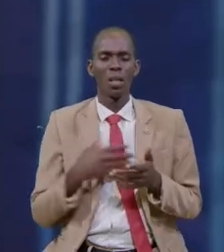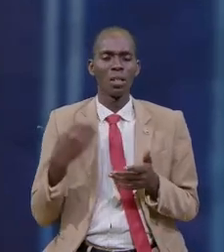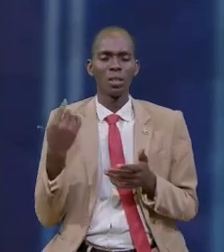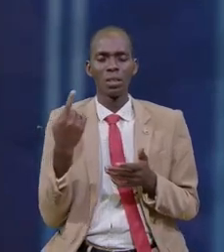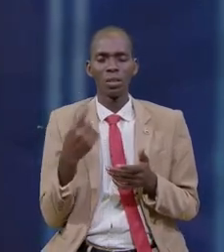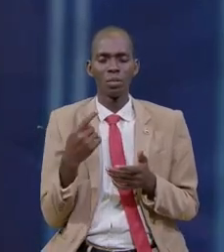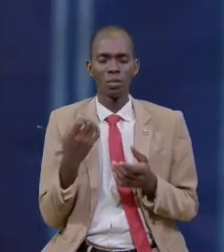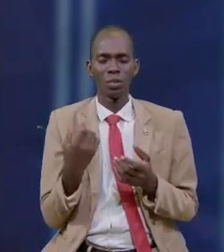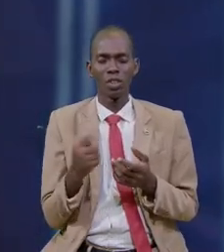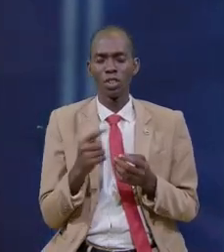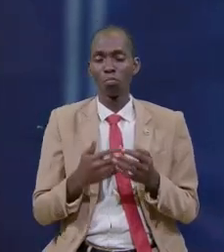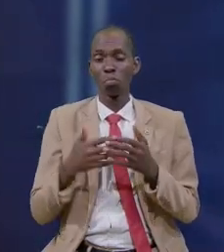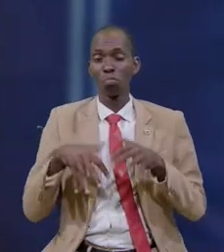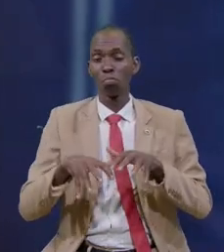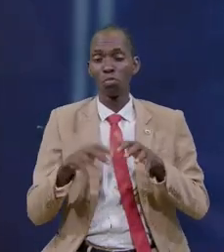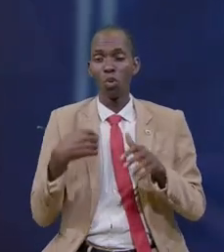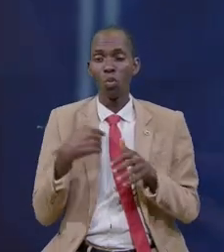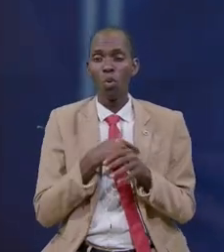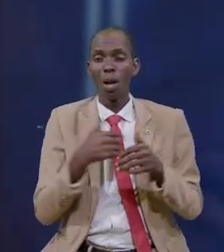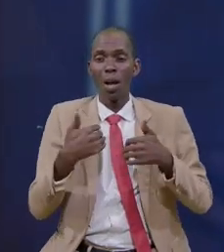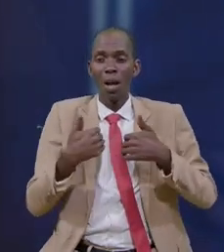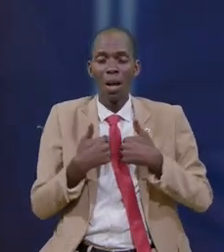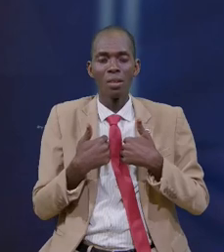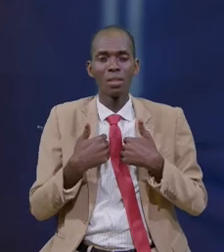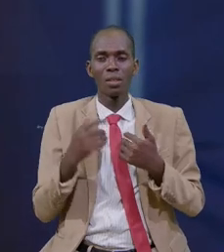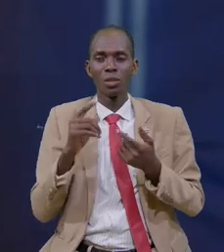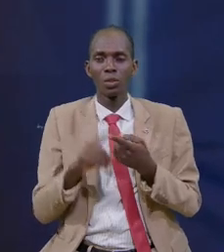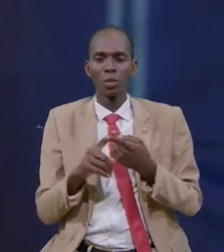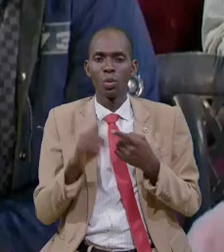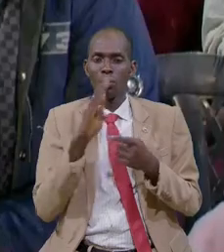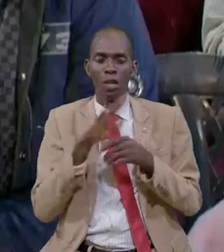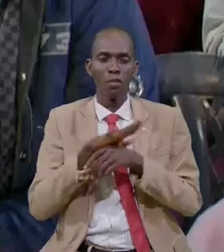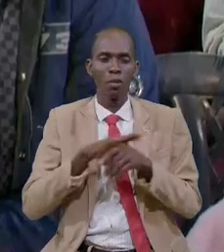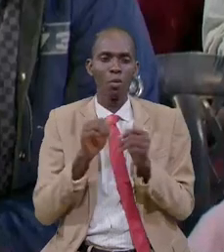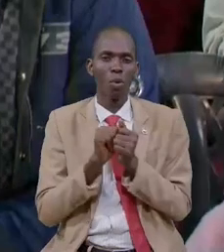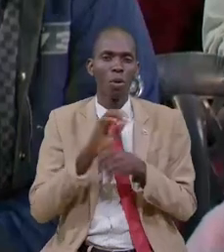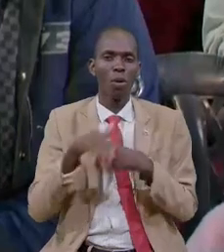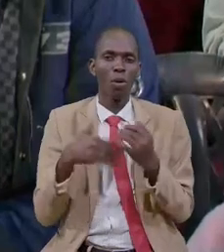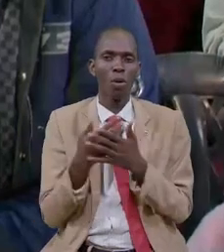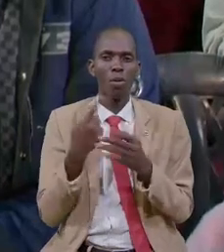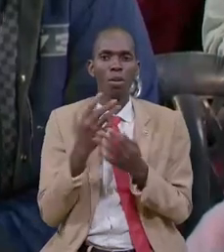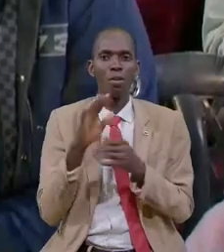fondation. Vous amène à être remplis de toute la plénitude de Dieu. Verset 20